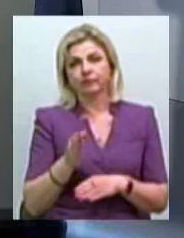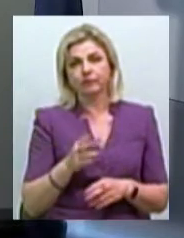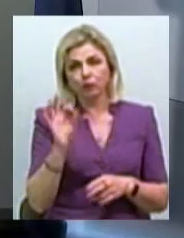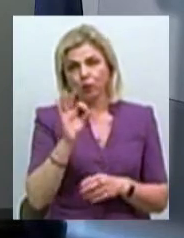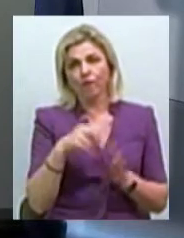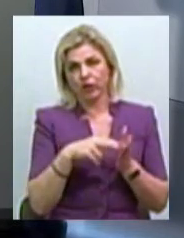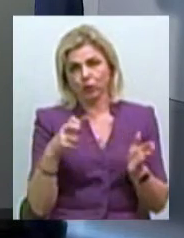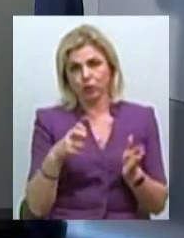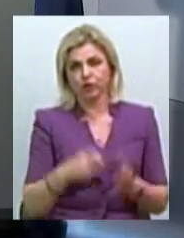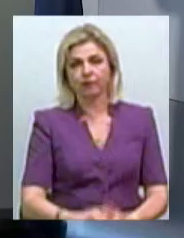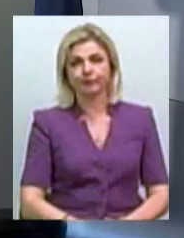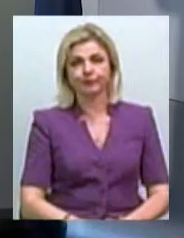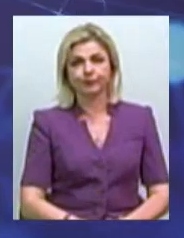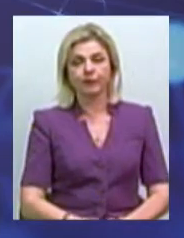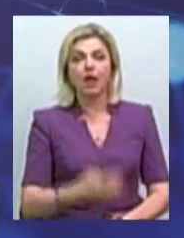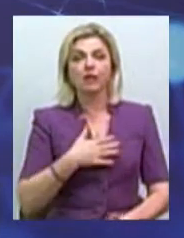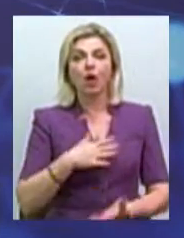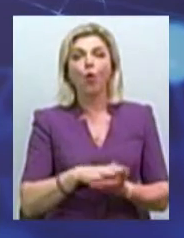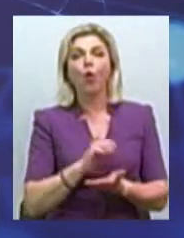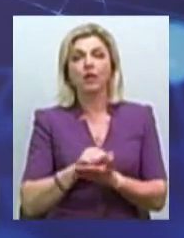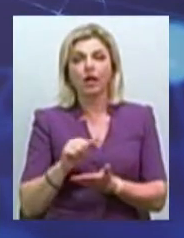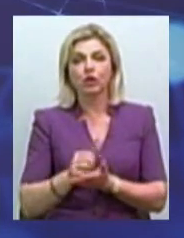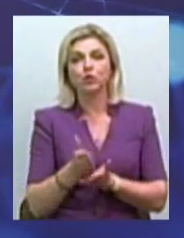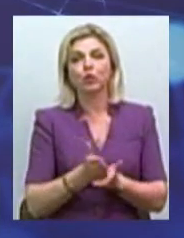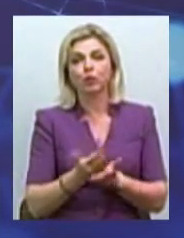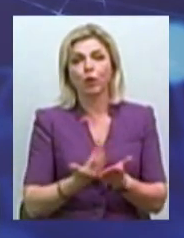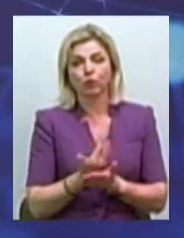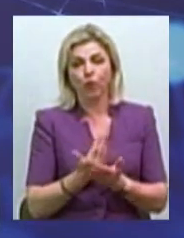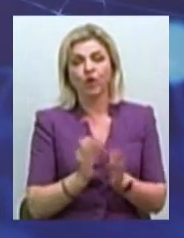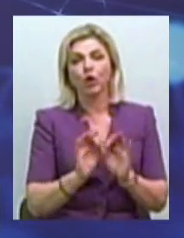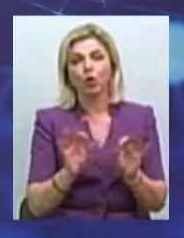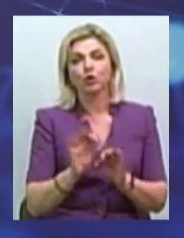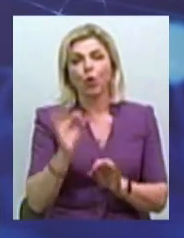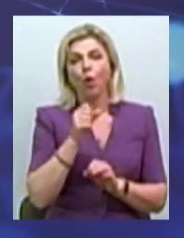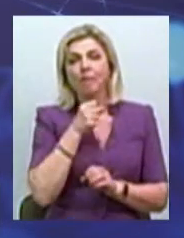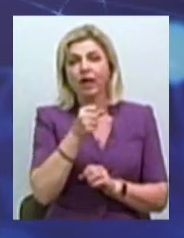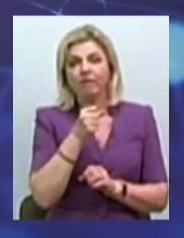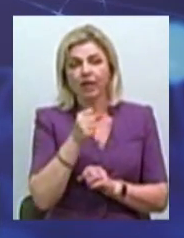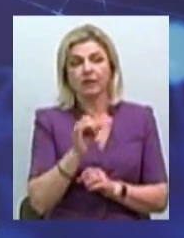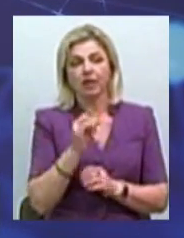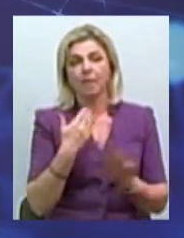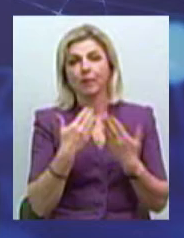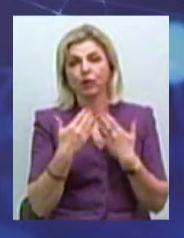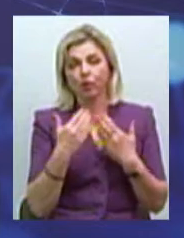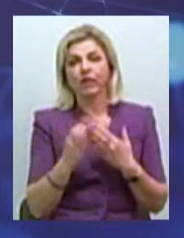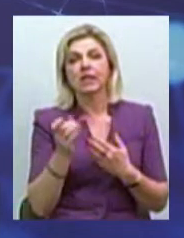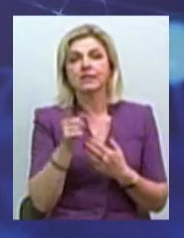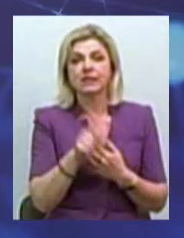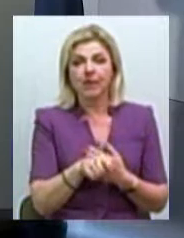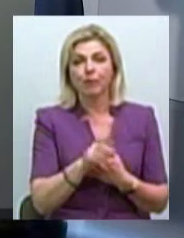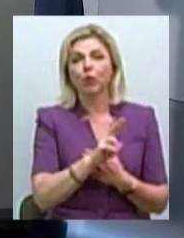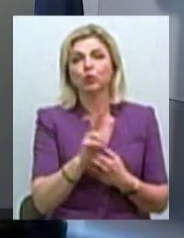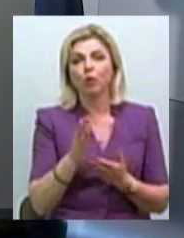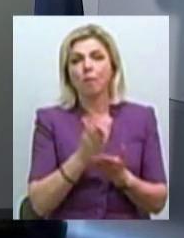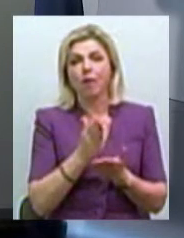відключення. Наші колеги зі служби новин розповіли про брифінг та поспілкувались з тими, хто